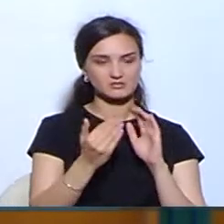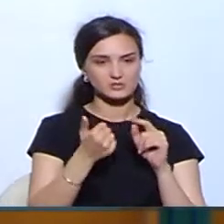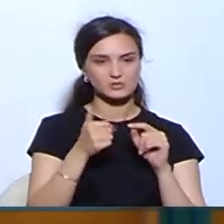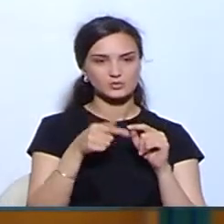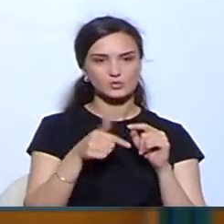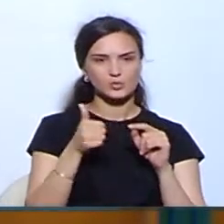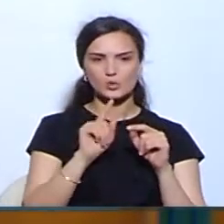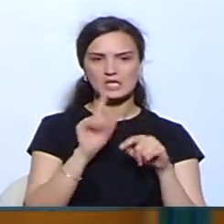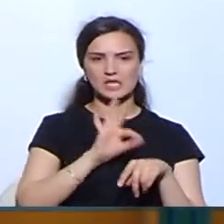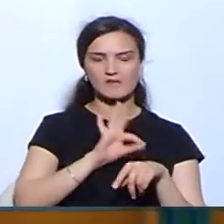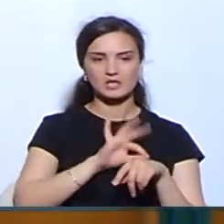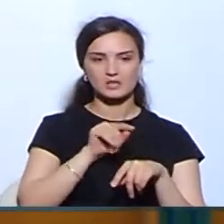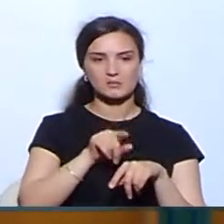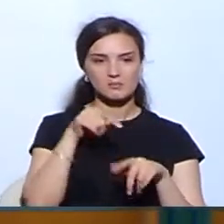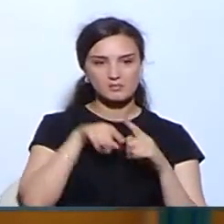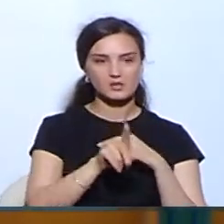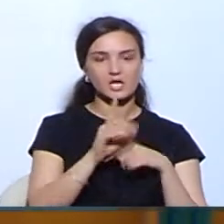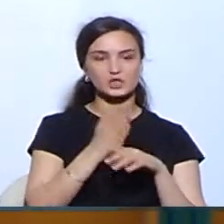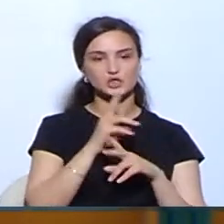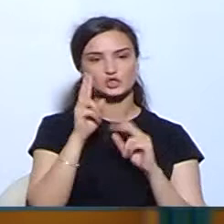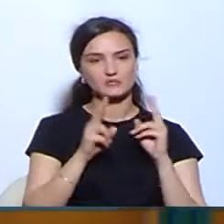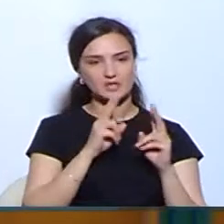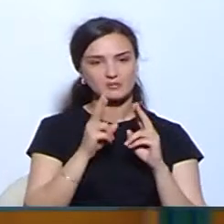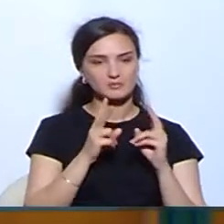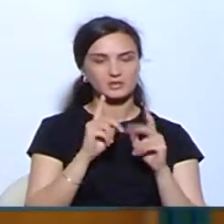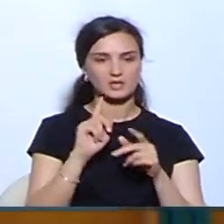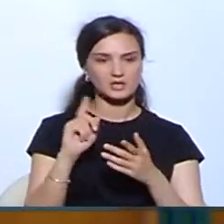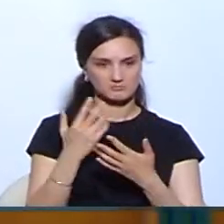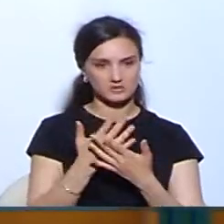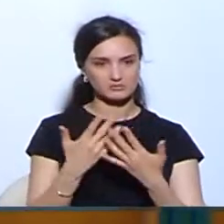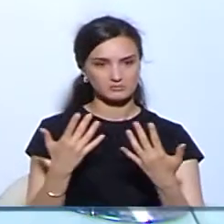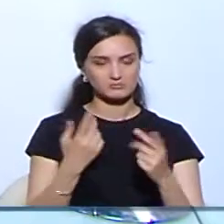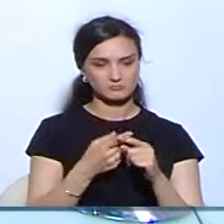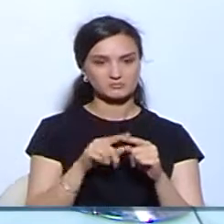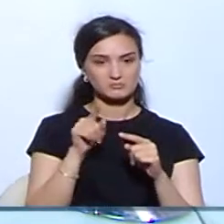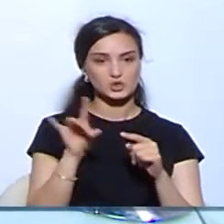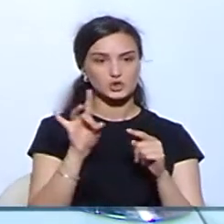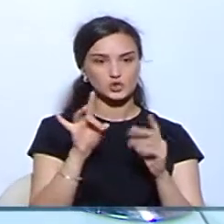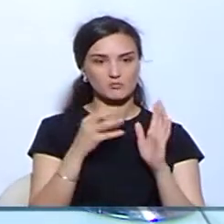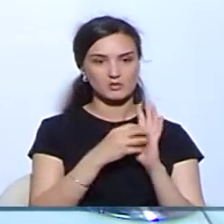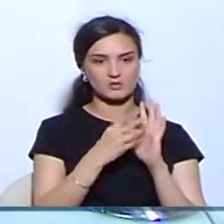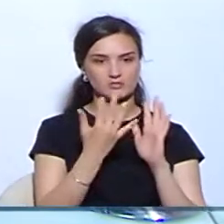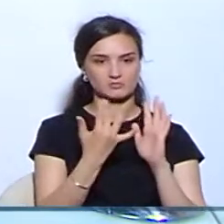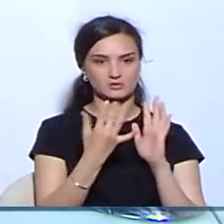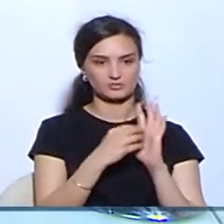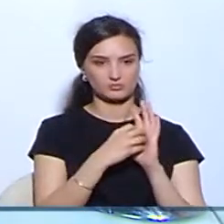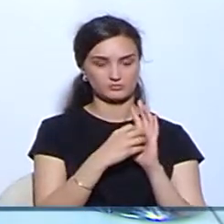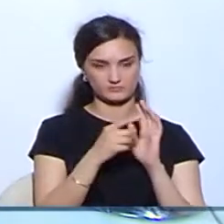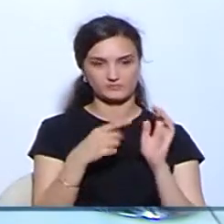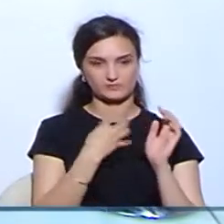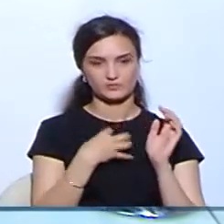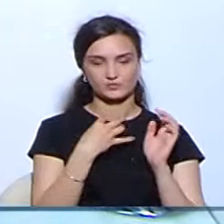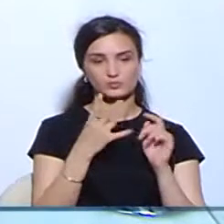რა კლინიკით არის თქვა ჩივილები რაიმე და მის ზომაზე, მოცულობით წარმონაქმნის ზომაზე.